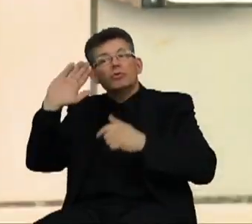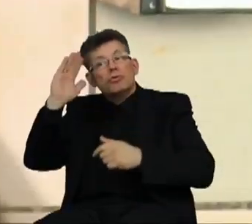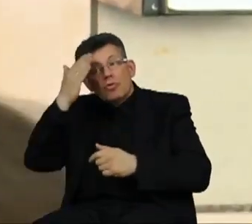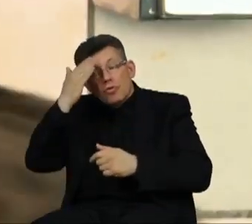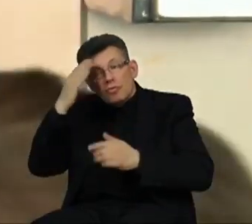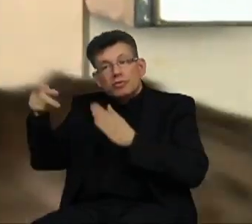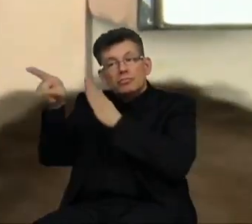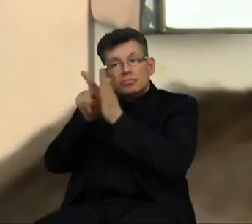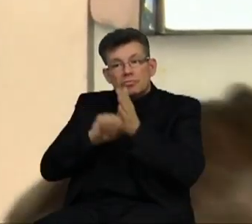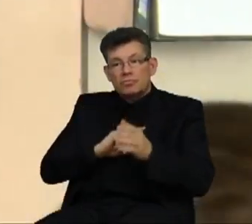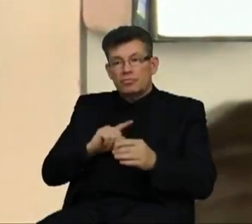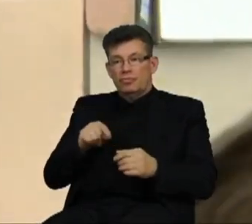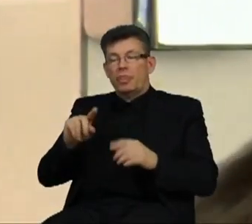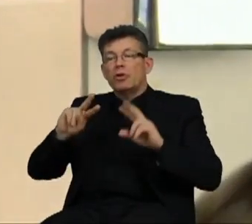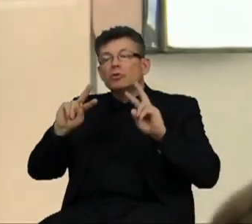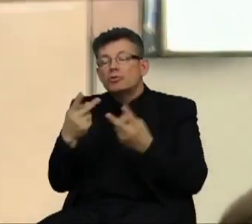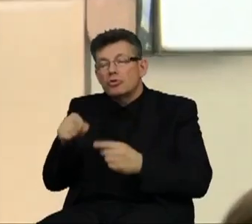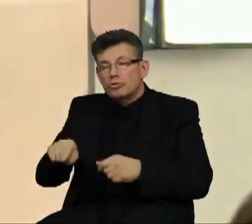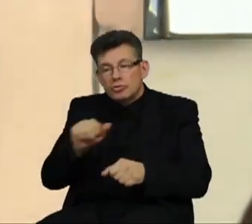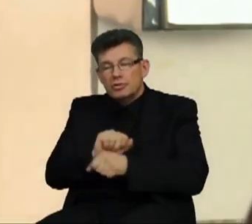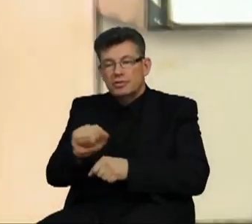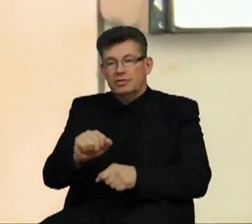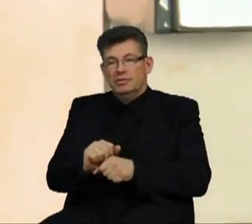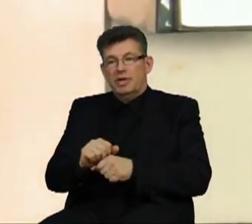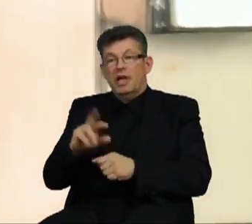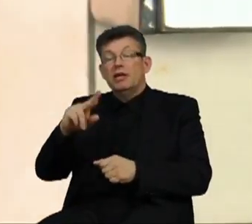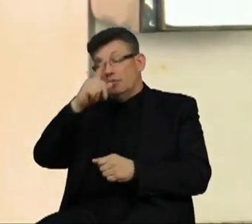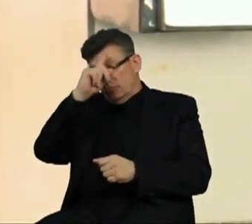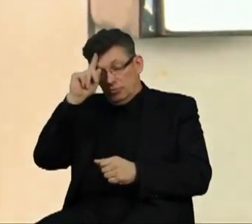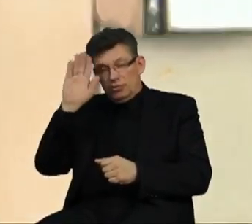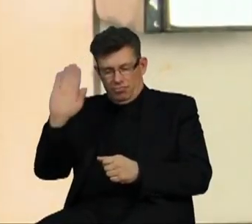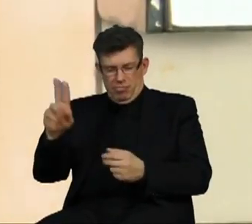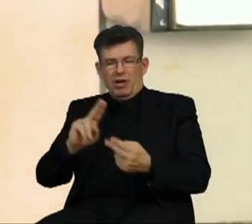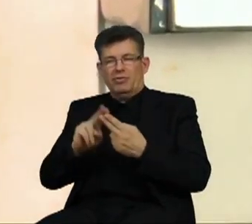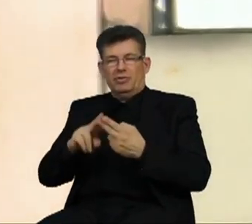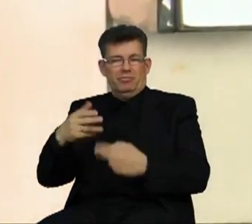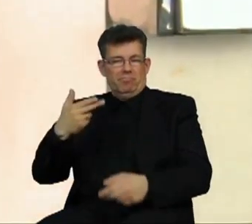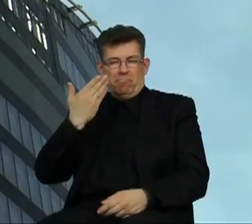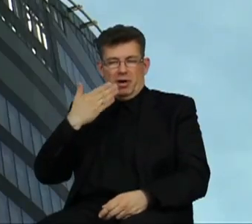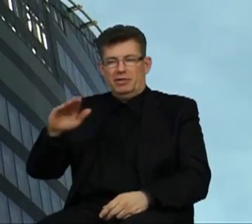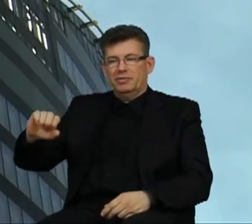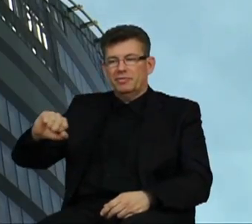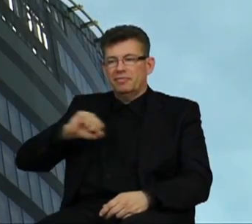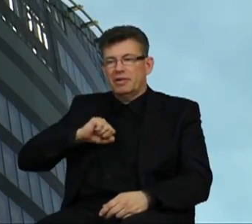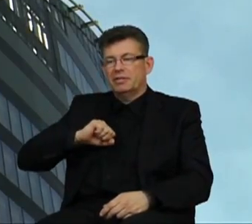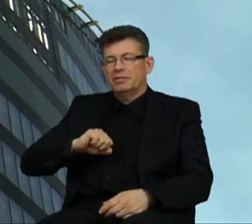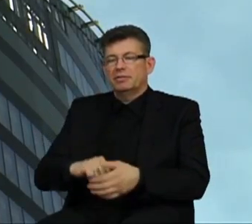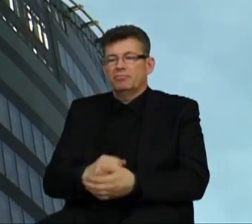Są tutaj, pokazują się tutaj i faktycznie ludzie mają z nimi kontakt. To jest bardzo fajne moim zdaniem.